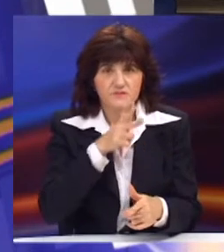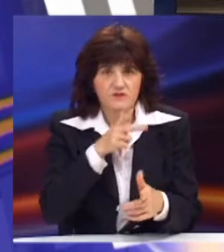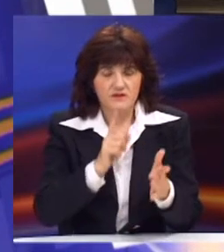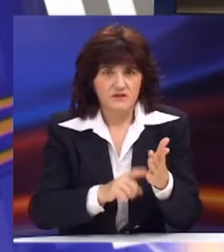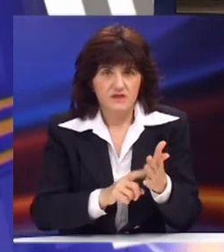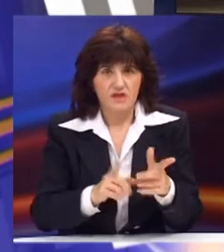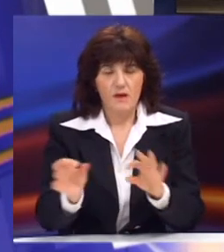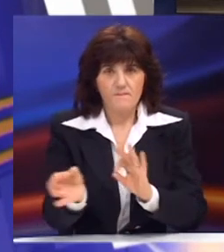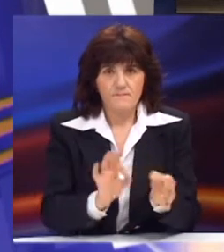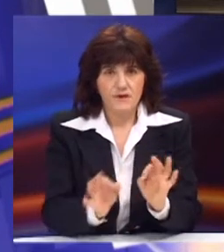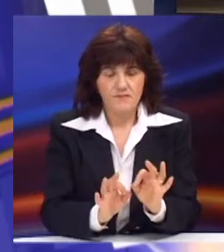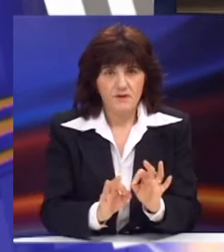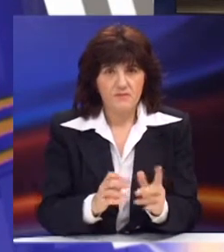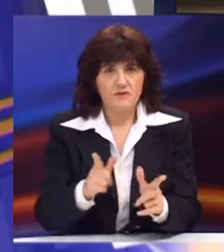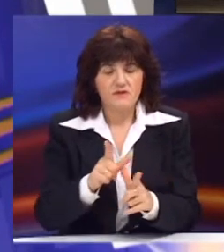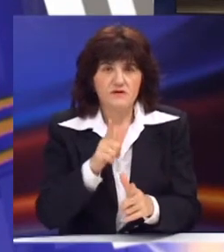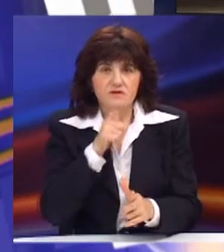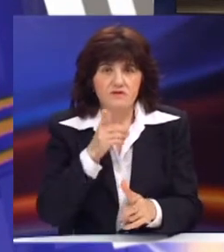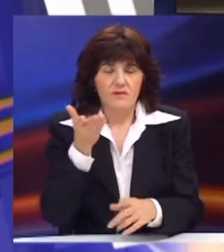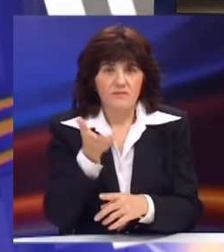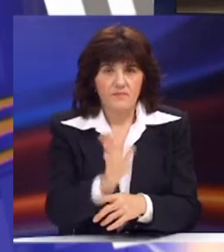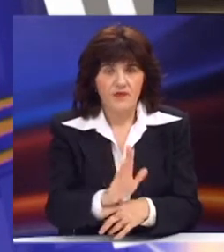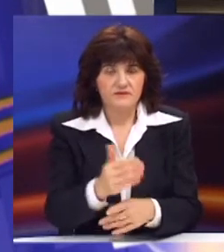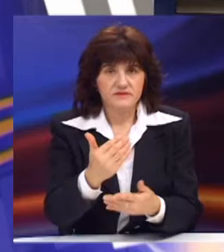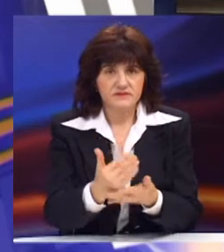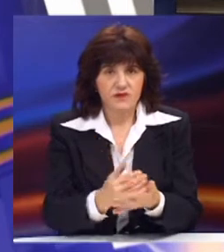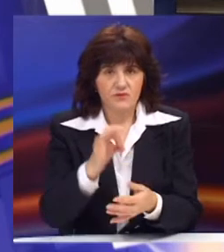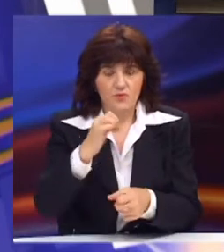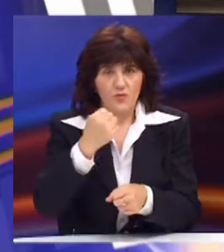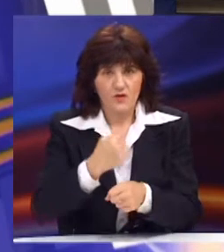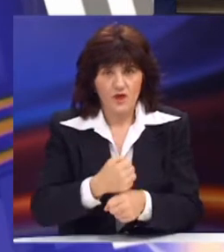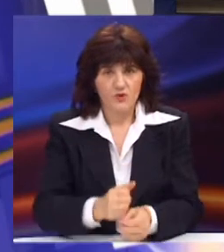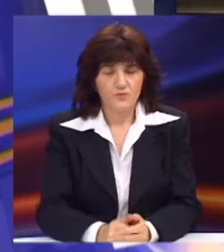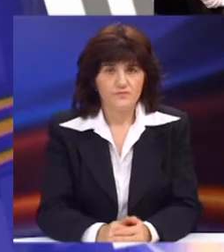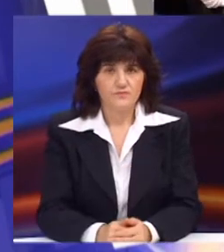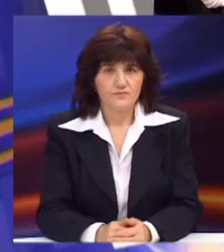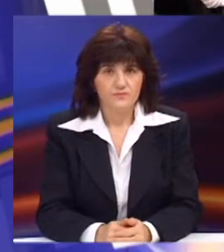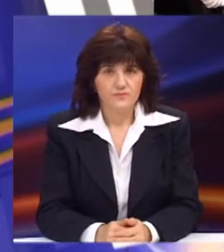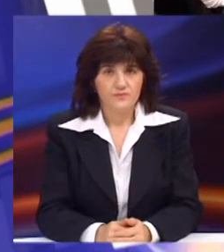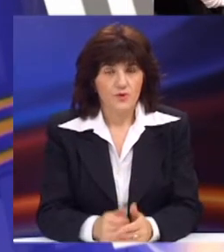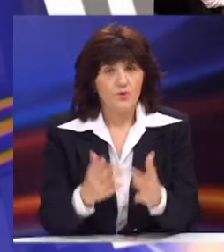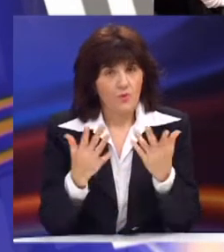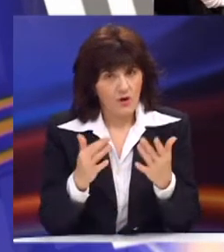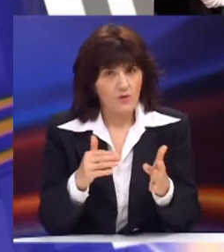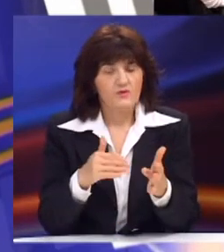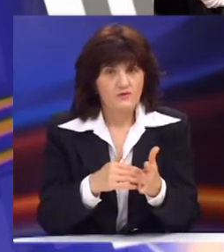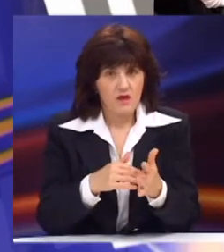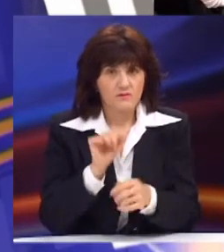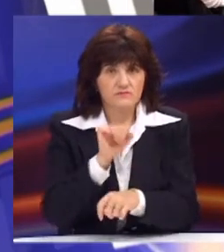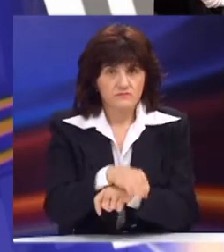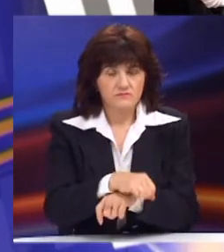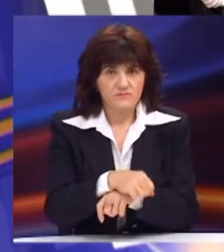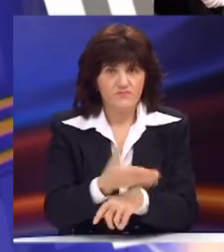samostalnih sindikata Srbije najvjerovatnije pripremiti i prezentovati svoj predlog zakona o radu. Ukoliko i dalje